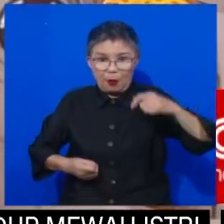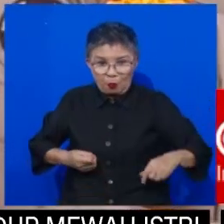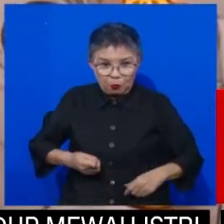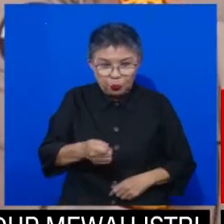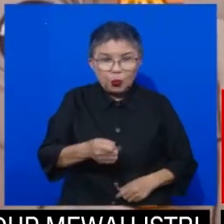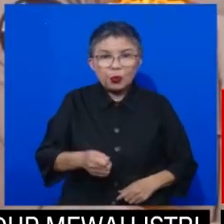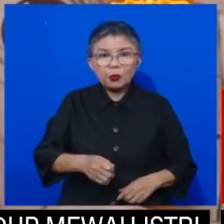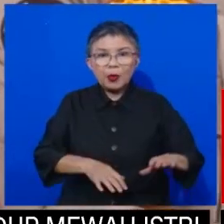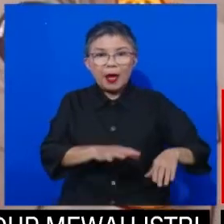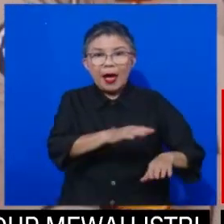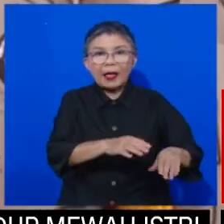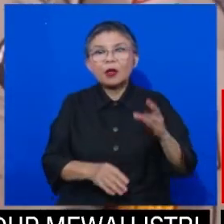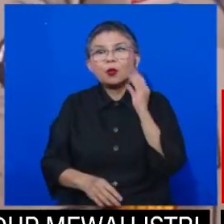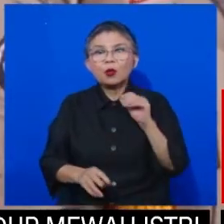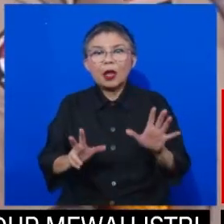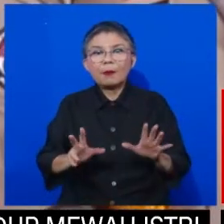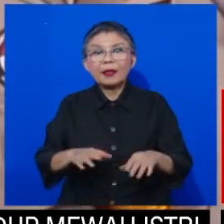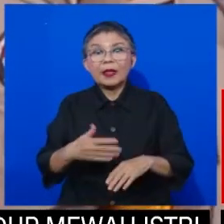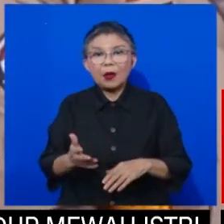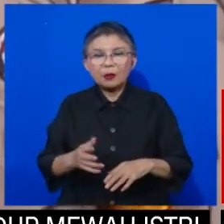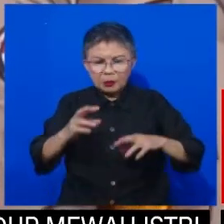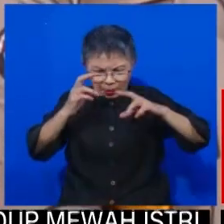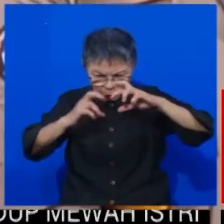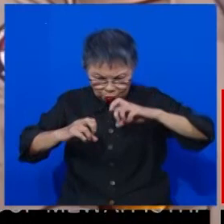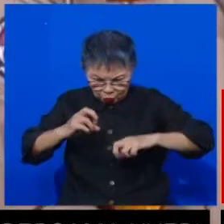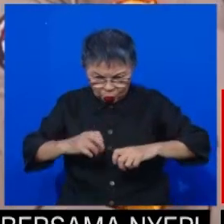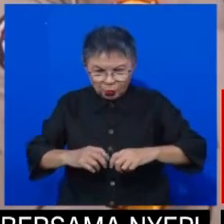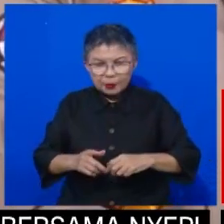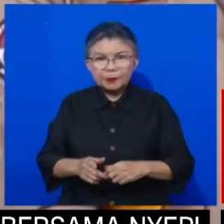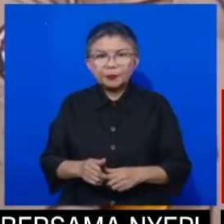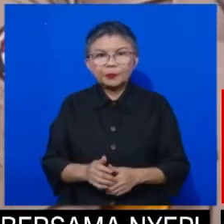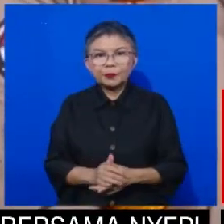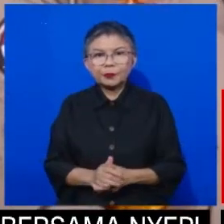pelaku ini dari hasil pemeriksaan dan juga